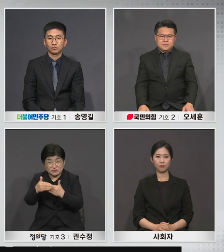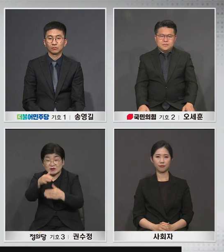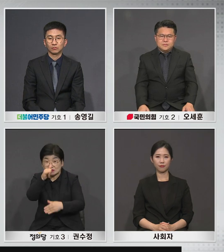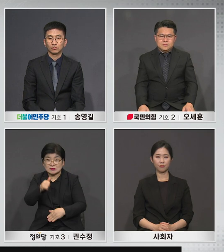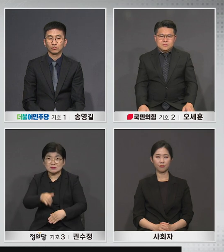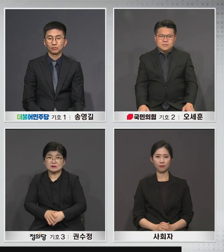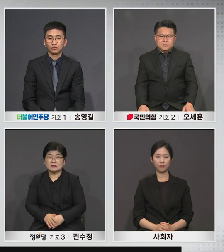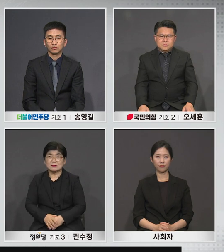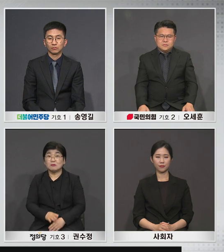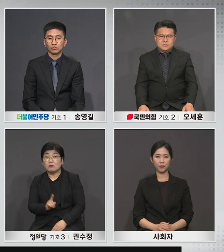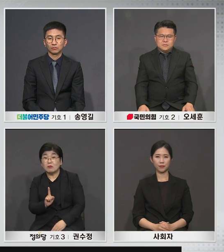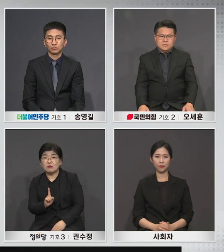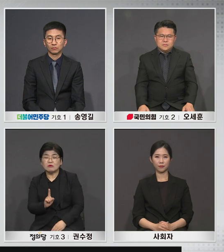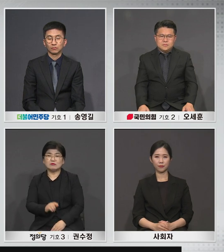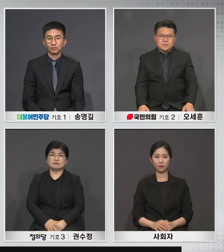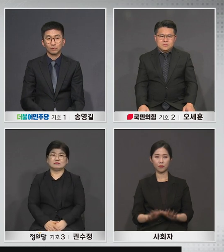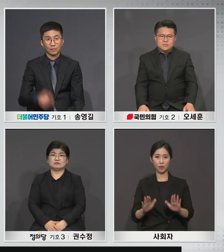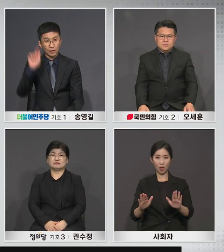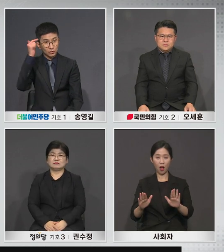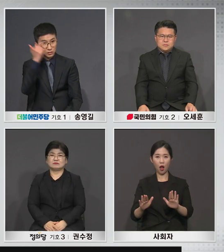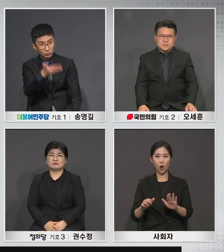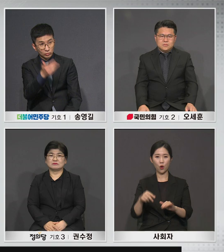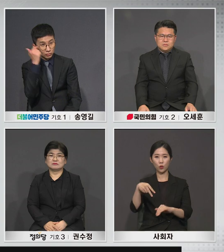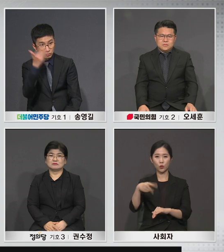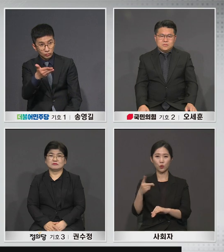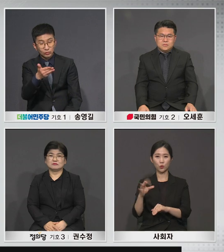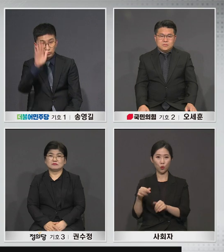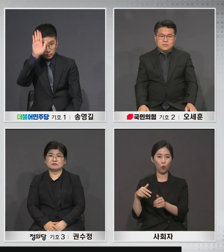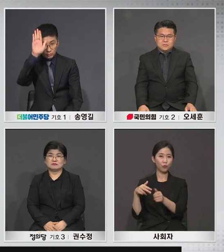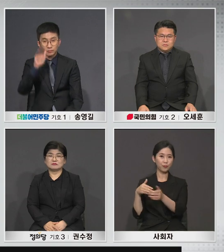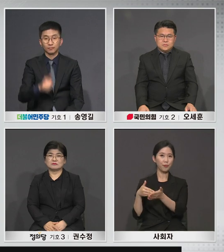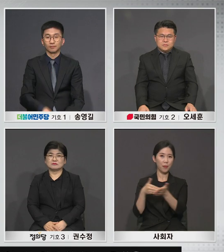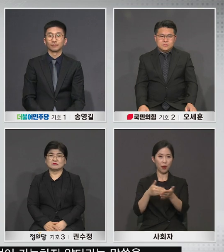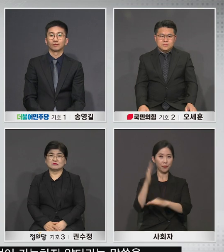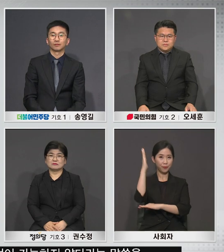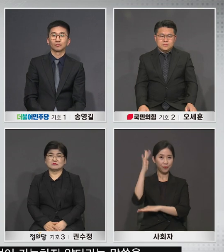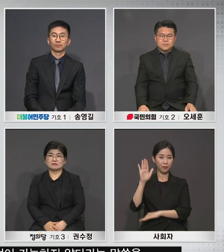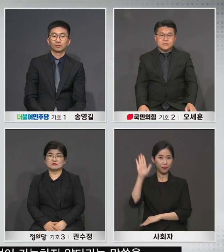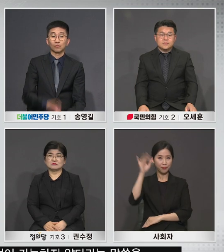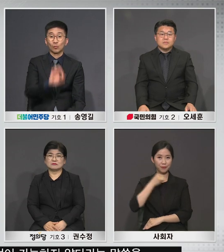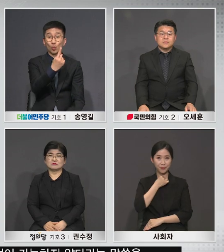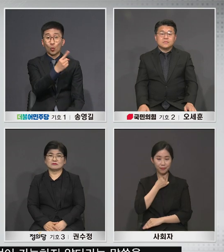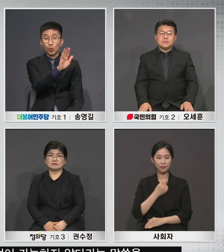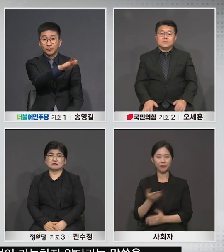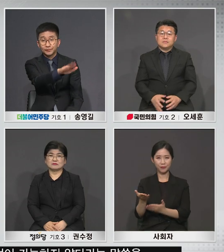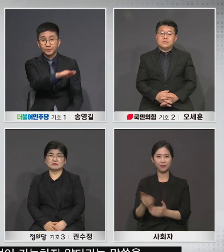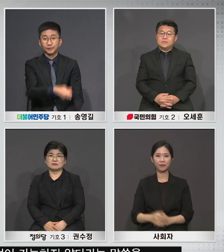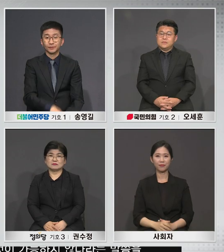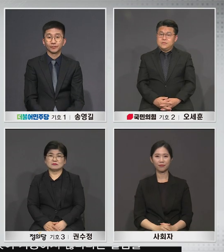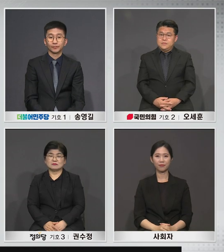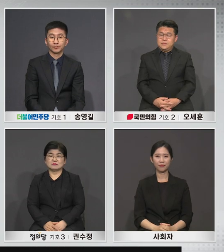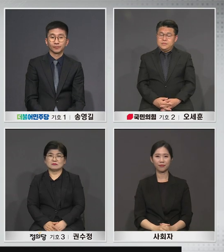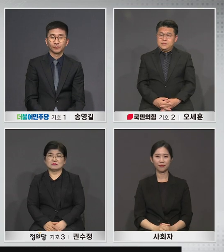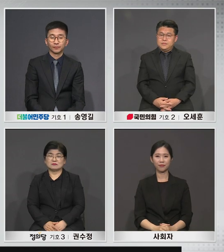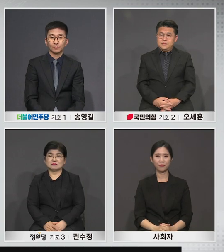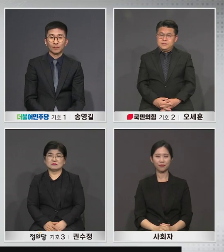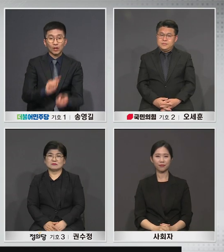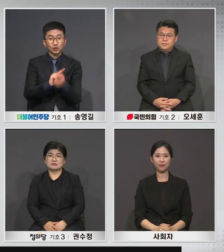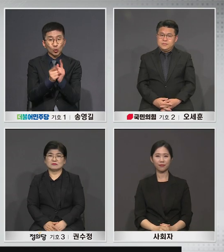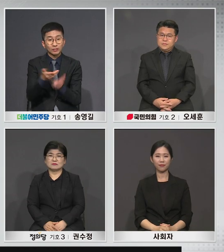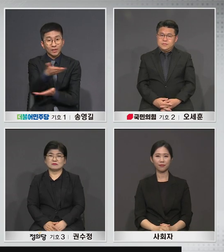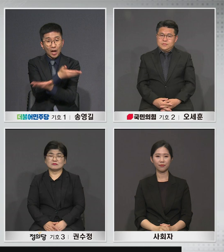제가 질의하겠습니다. 시청하셔서요. 통영교부 말씀해 주시죠. 오세훈 후보께서는 상생주택 공급 목표를